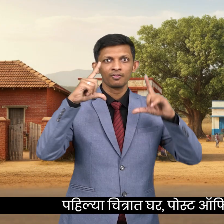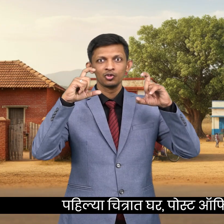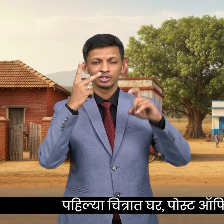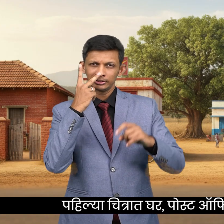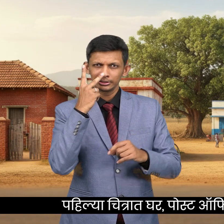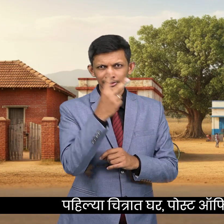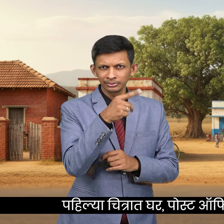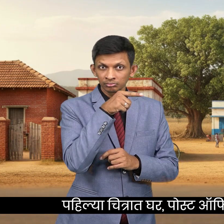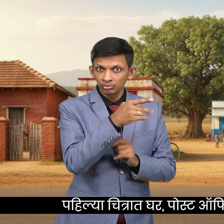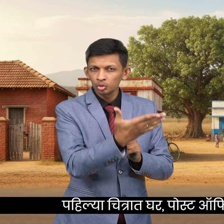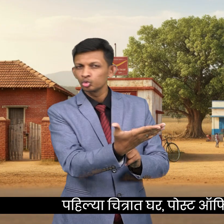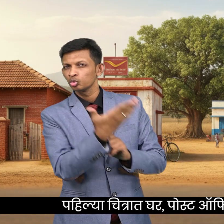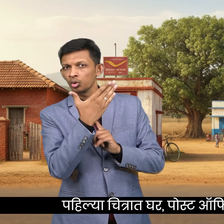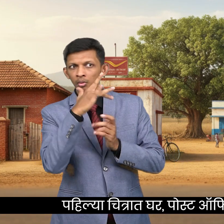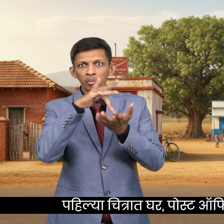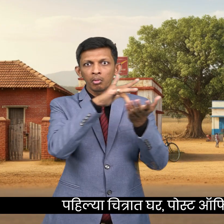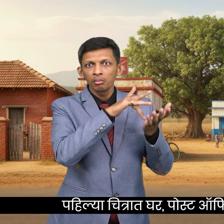पहिल्या चित्रात घर,